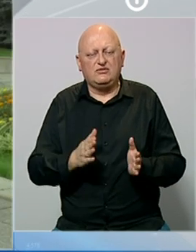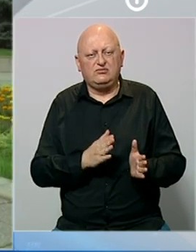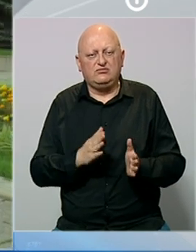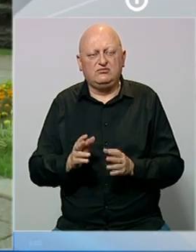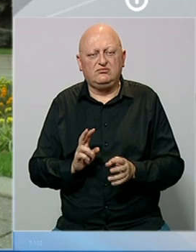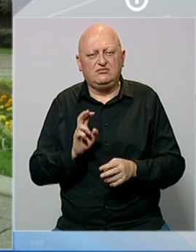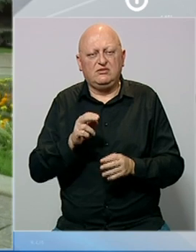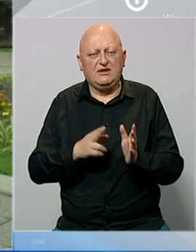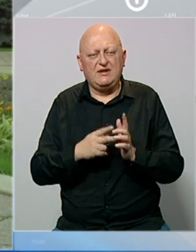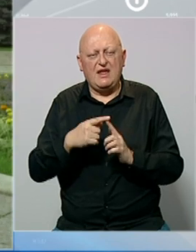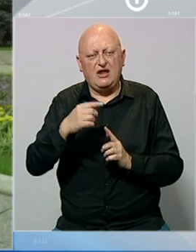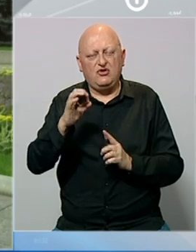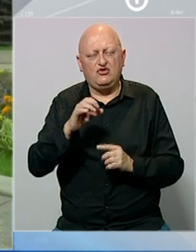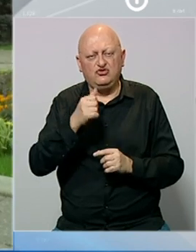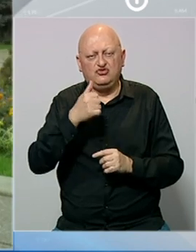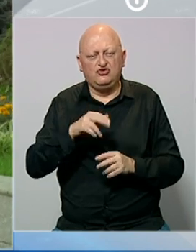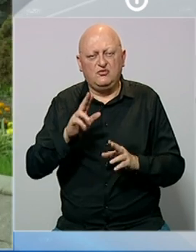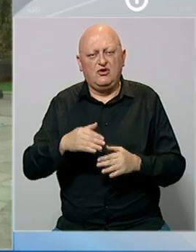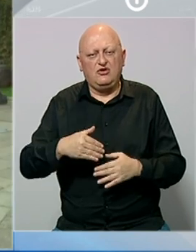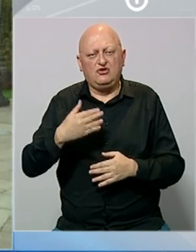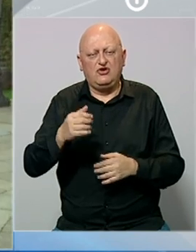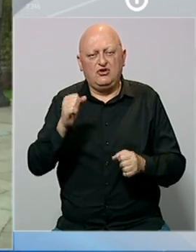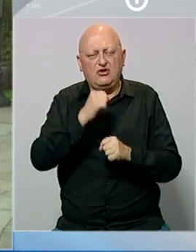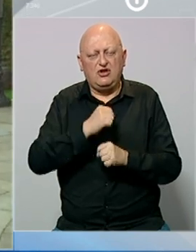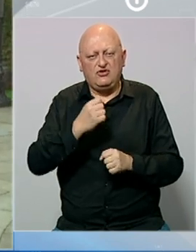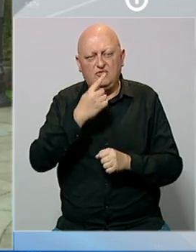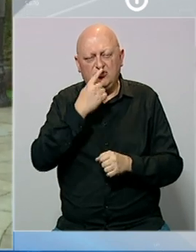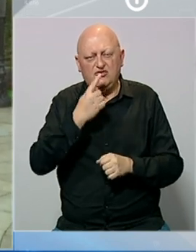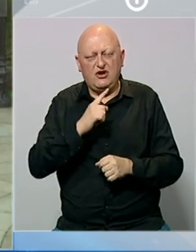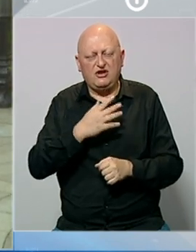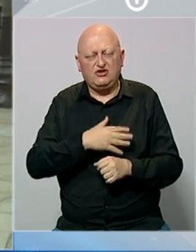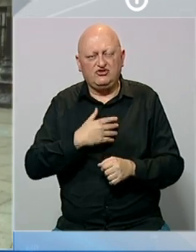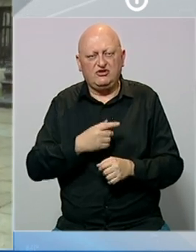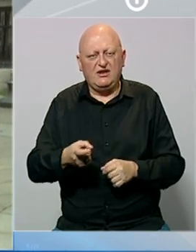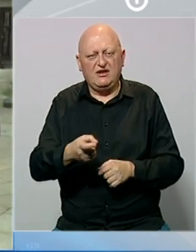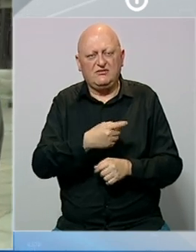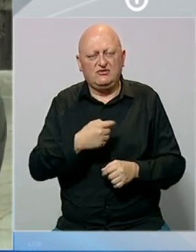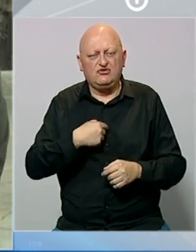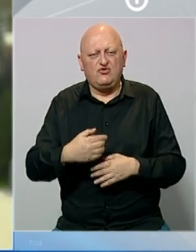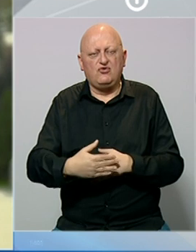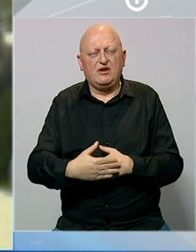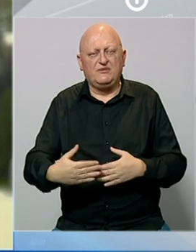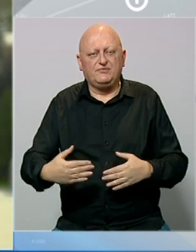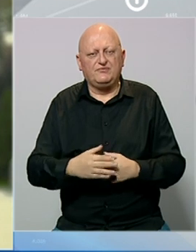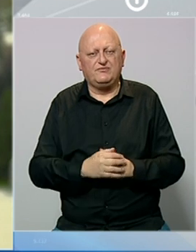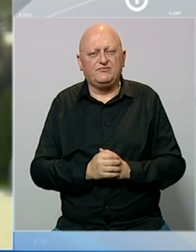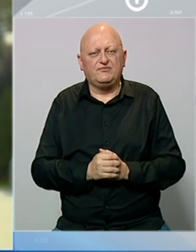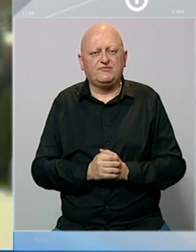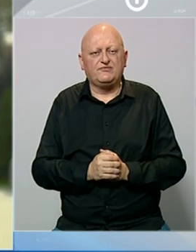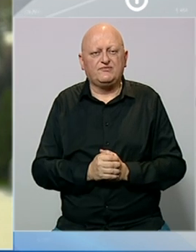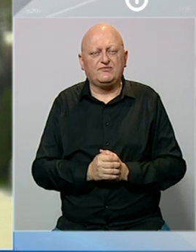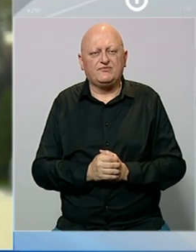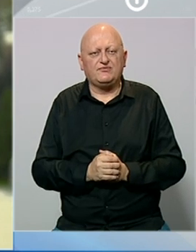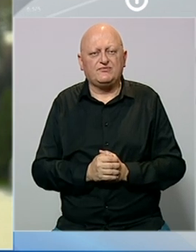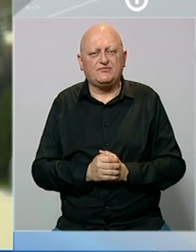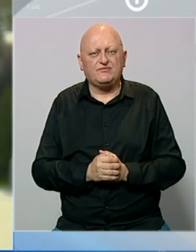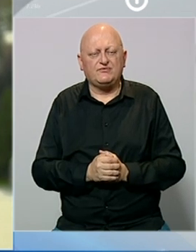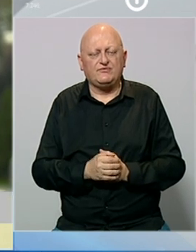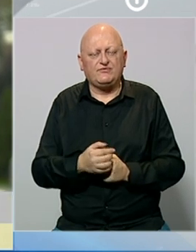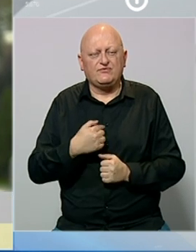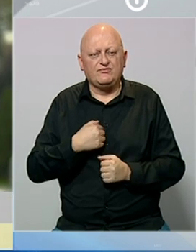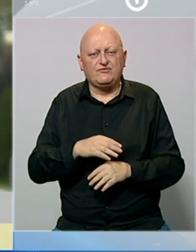proceduru prijema u NATO, što bi moglo dodatno naljutiti Moskvu, koja ne želi alijansu uz svoju granicu. Mi de facto sojuznici.